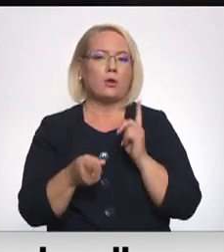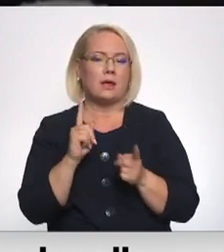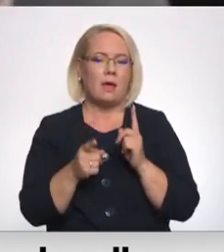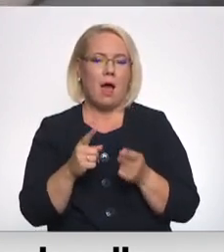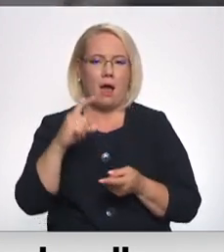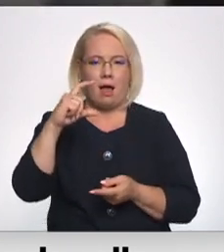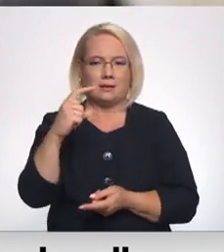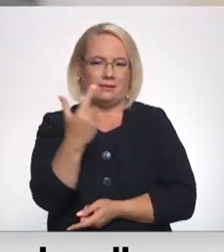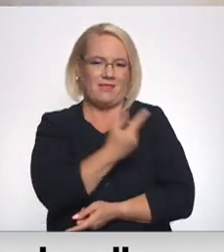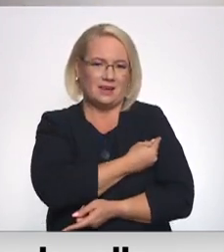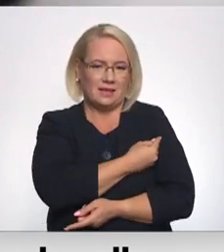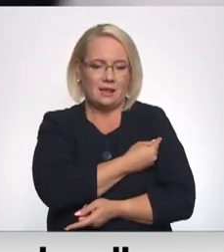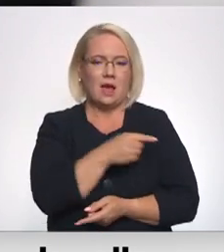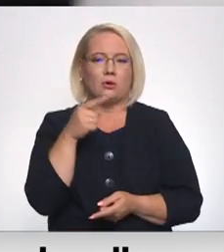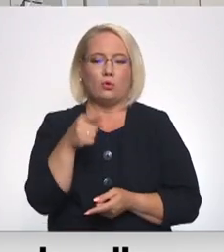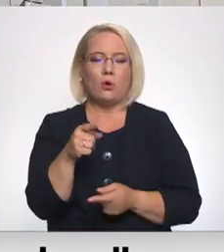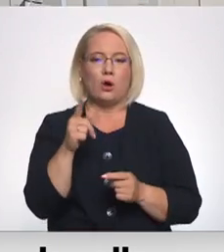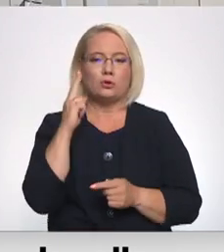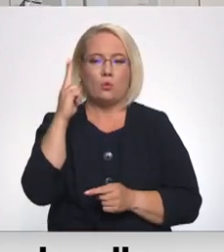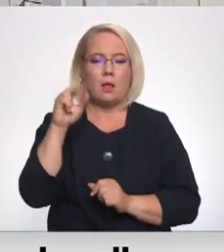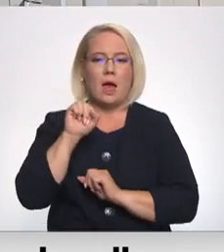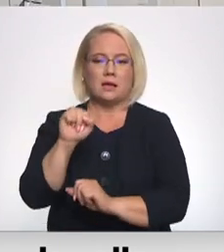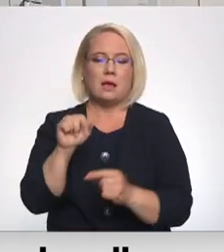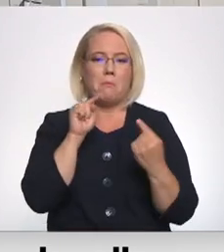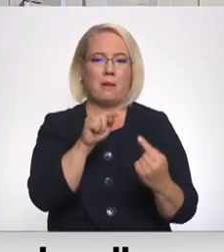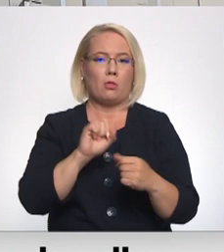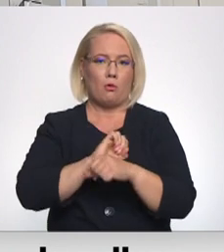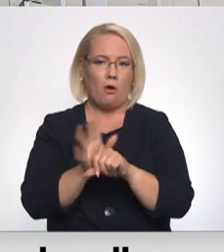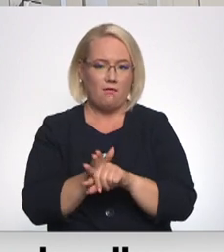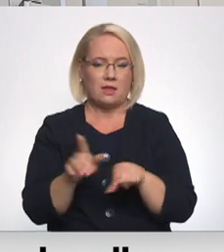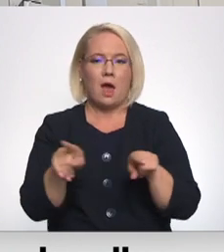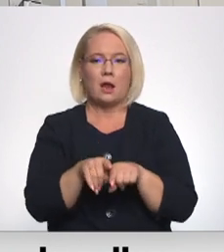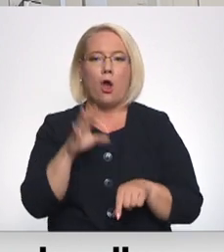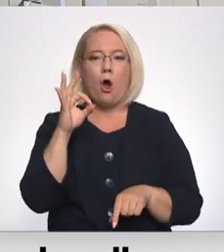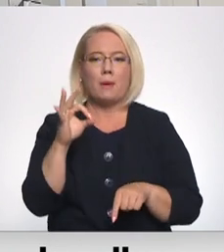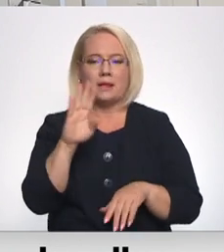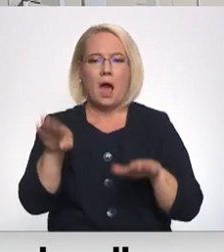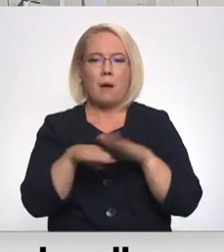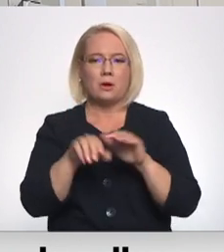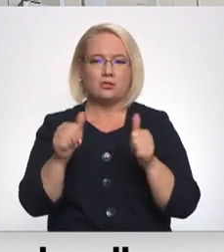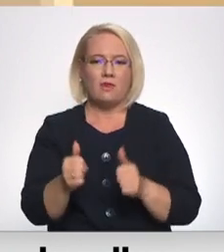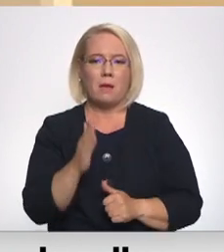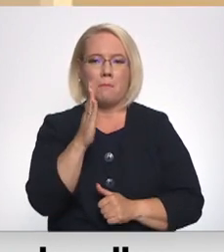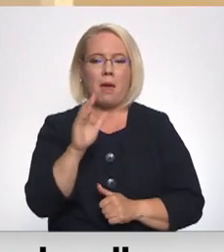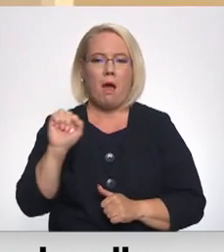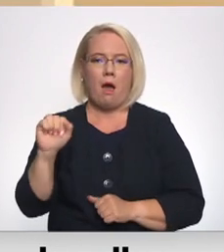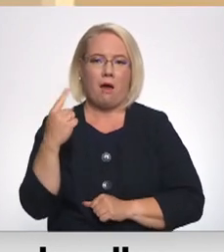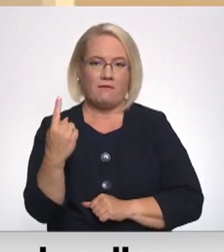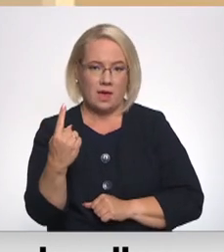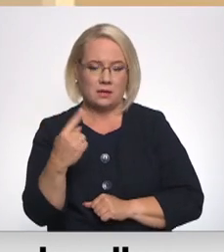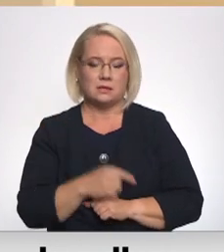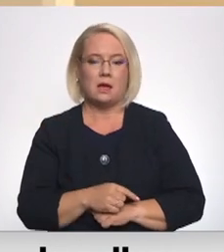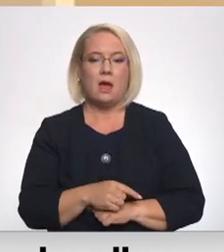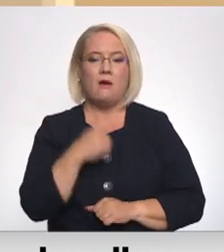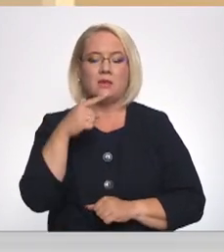un Spikevax versijas un sola aizsardzību gan pret COVID-19, gan Omikrona apakšpavēdu BA1. Būtiski